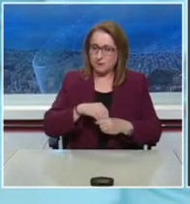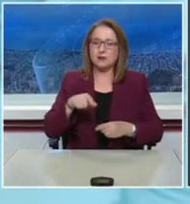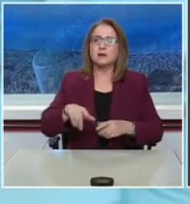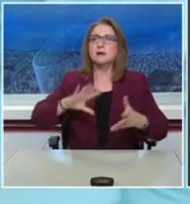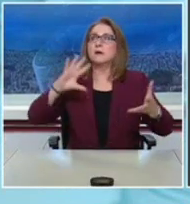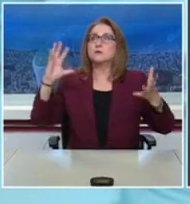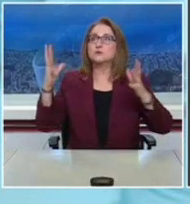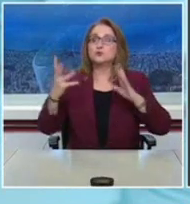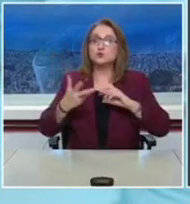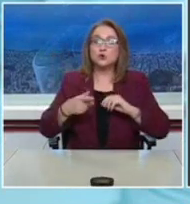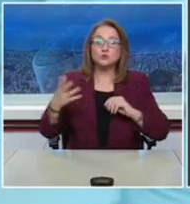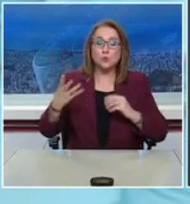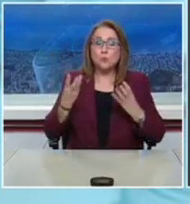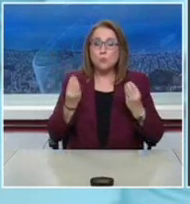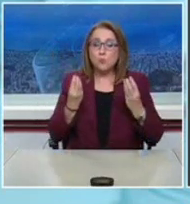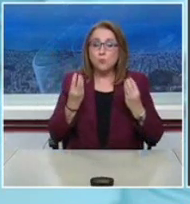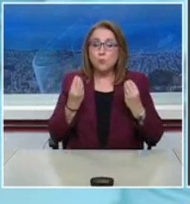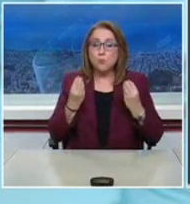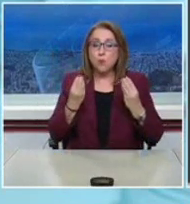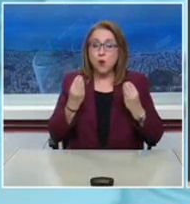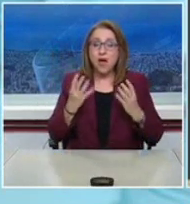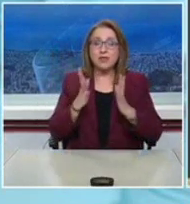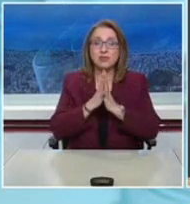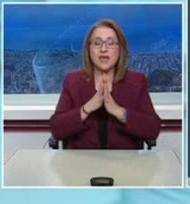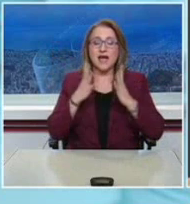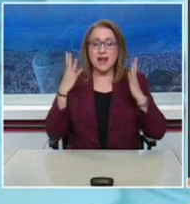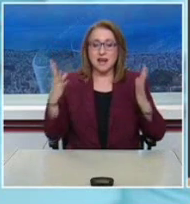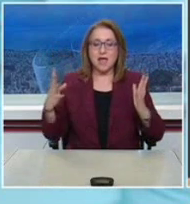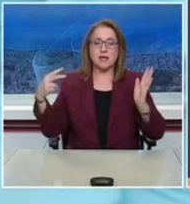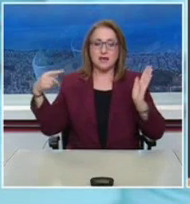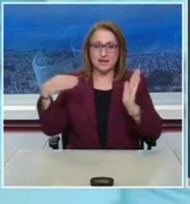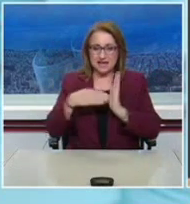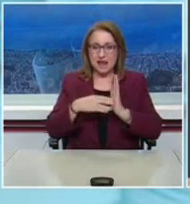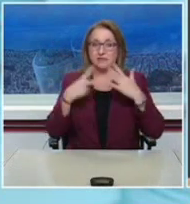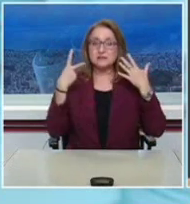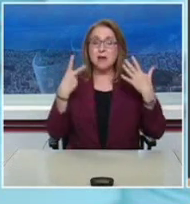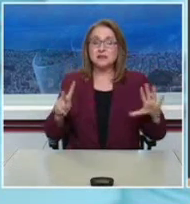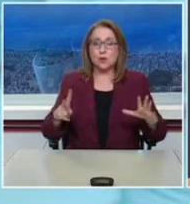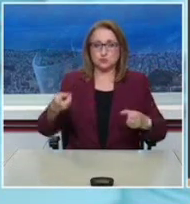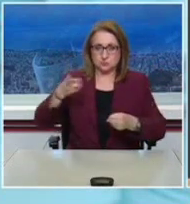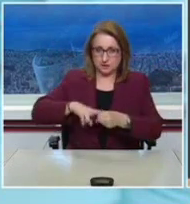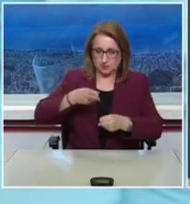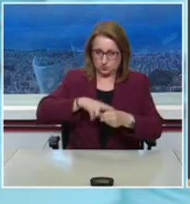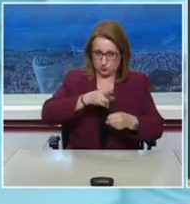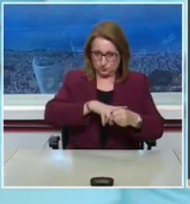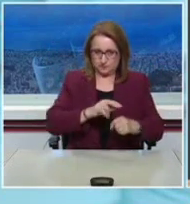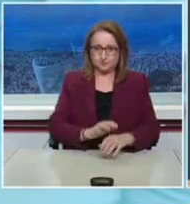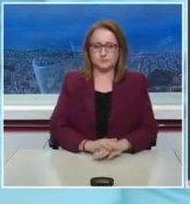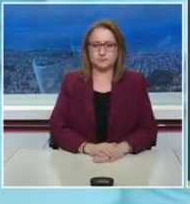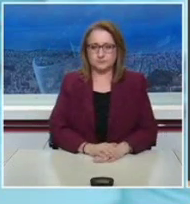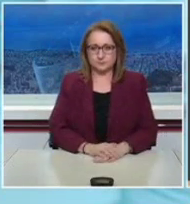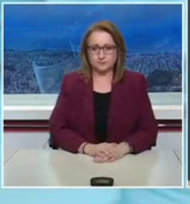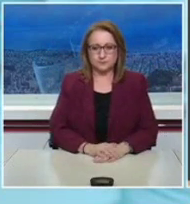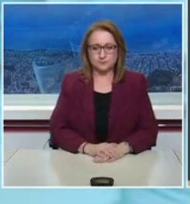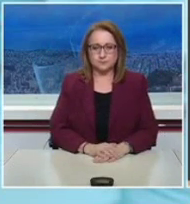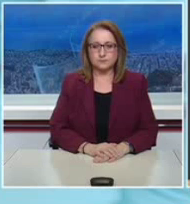επίπεδο και η ανθρωπότητα έχει ήδη καταγράψει περισσότερους από 19.700 επιβεβαιωμένους θανάτους. Οι